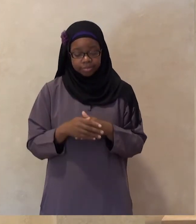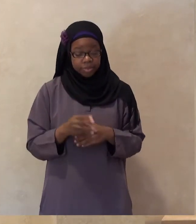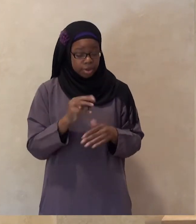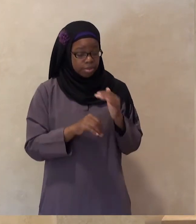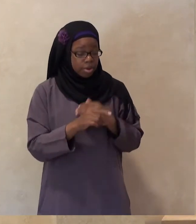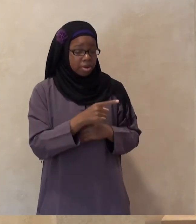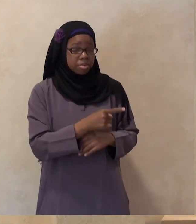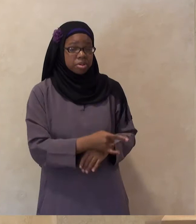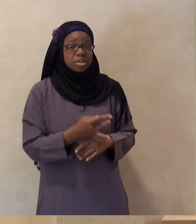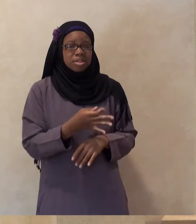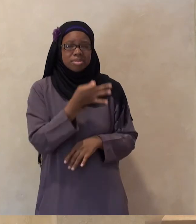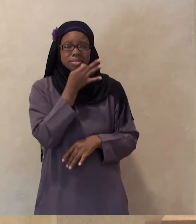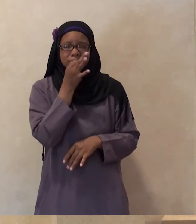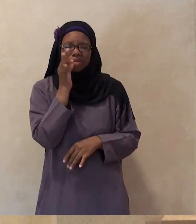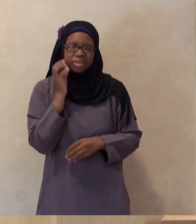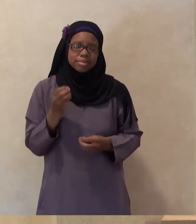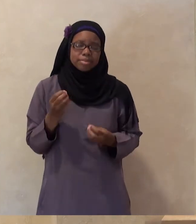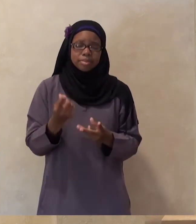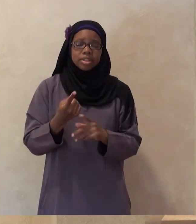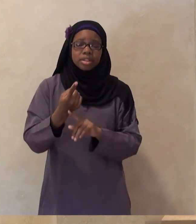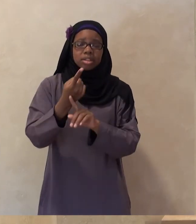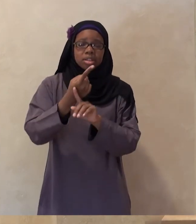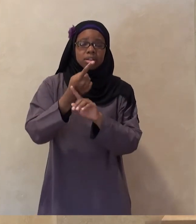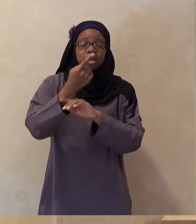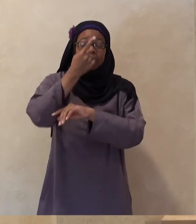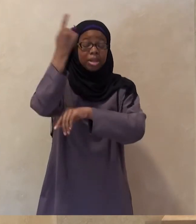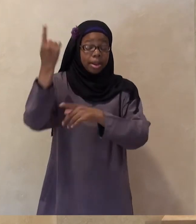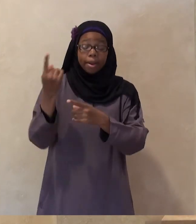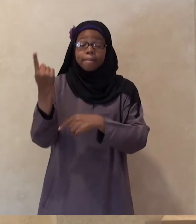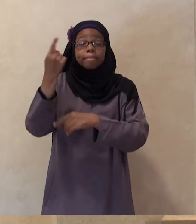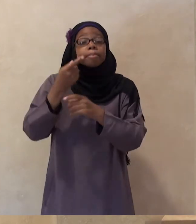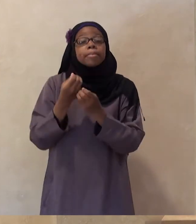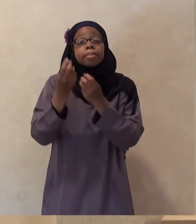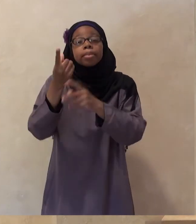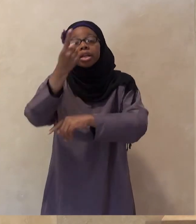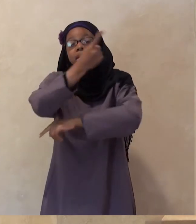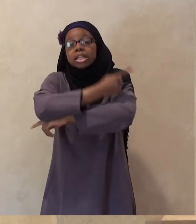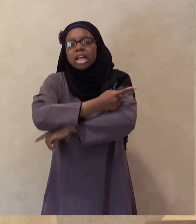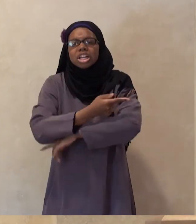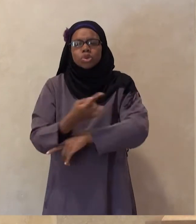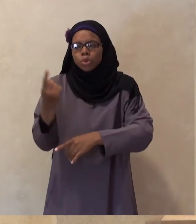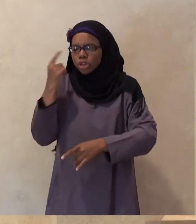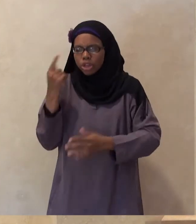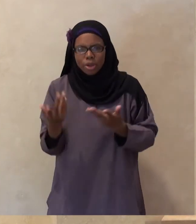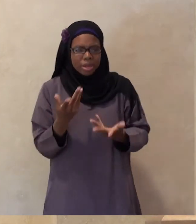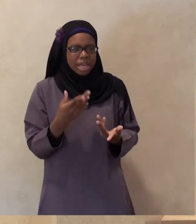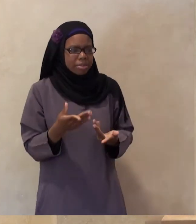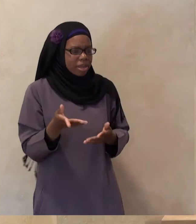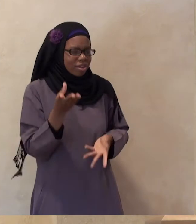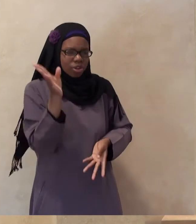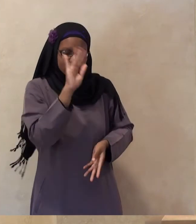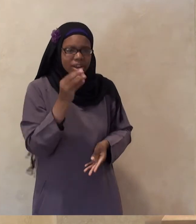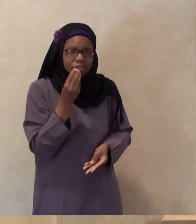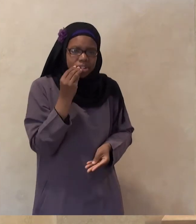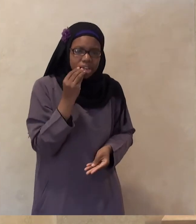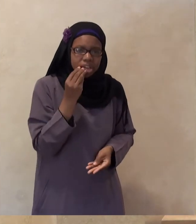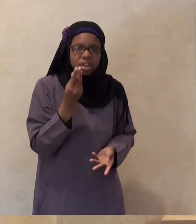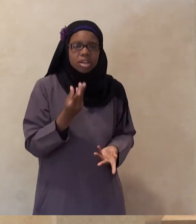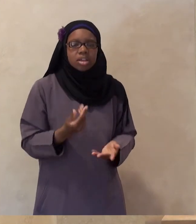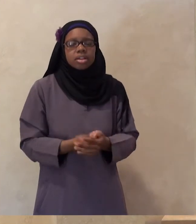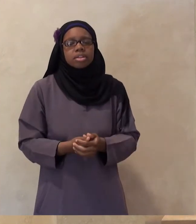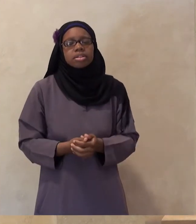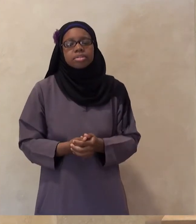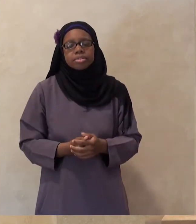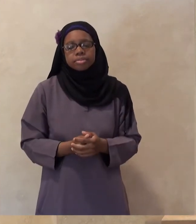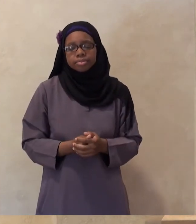to fast for so many days till we thought that he would never break his fast. And he used to do iftar for